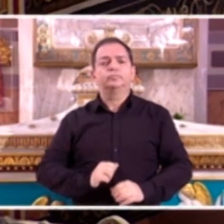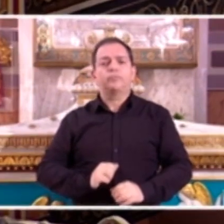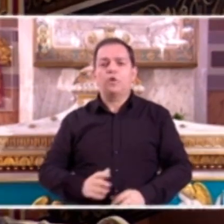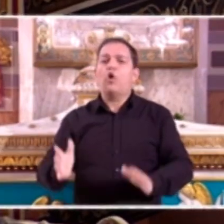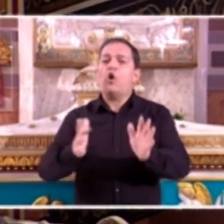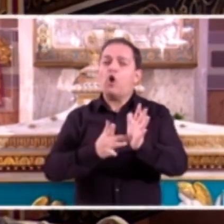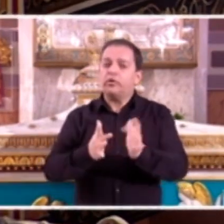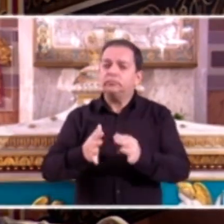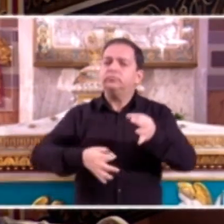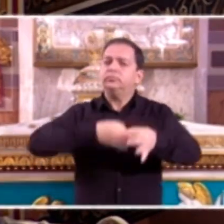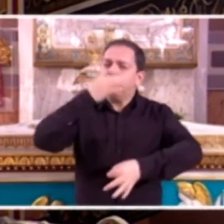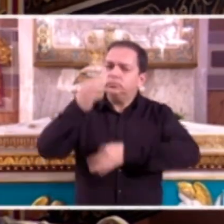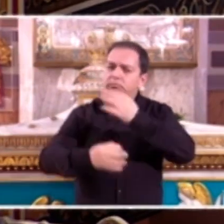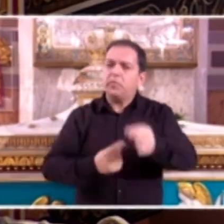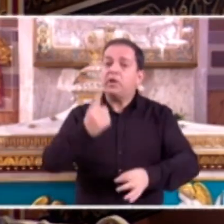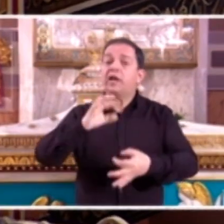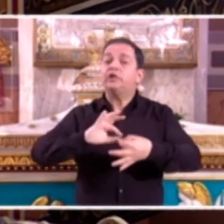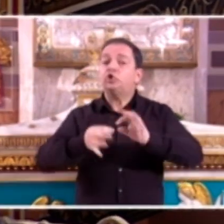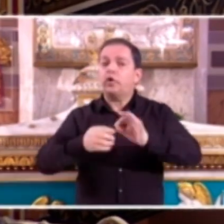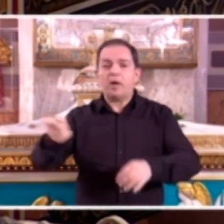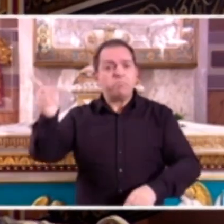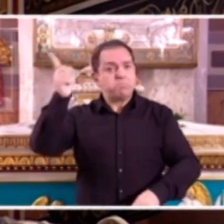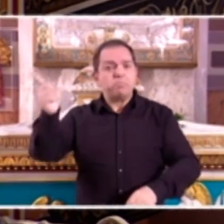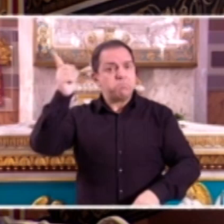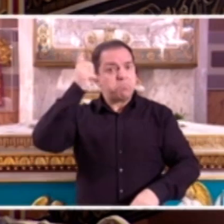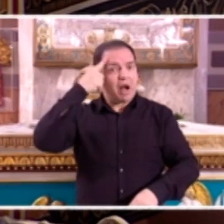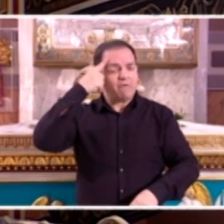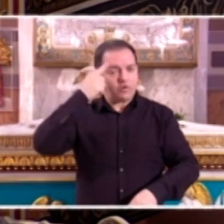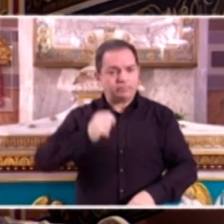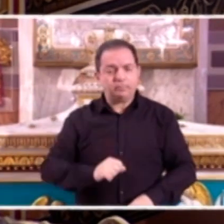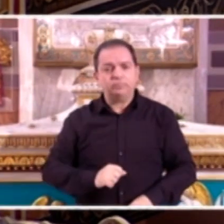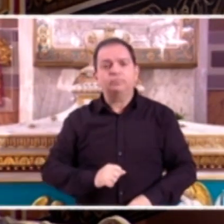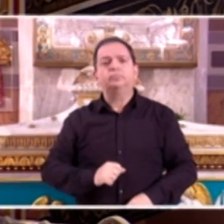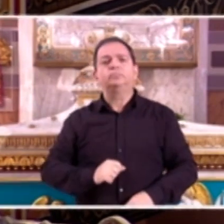Πρόσκομαι. Είπεν ο Κύριος την παραβολήν ταυτήν.